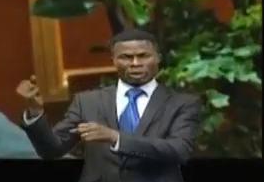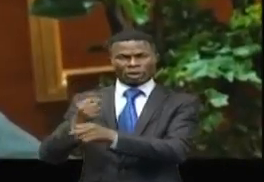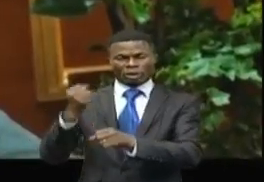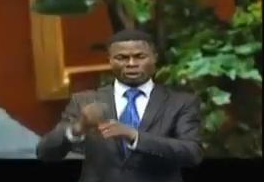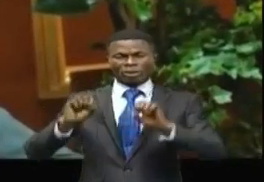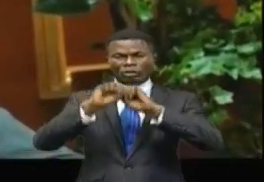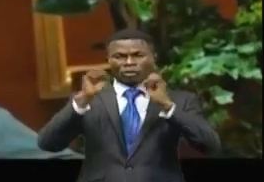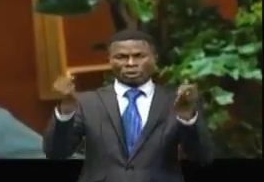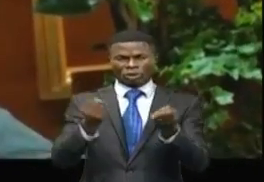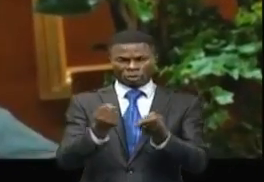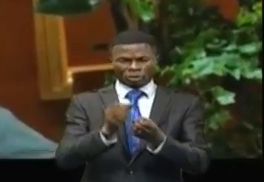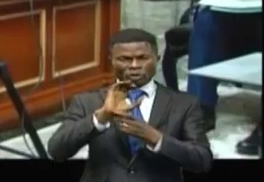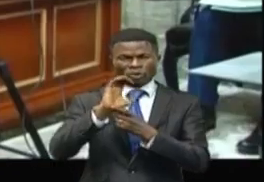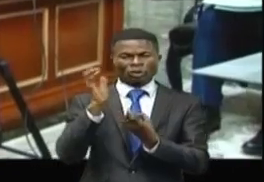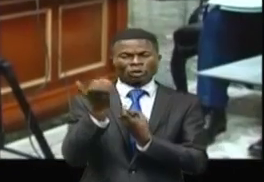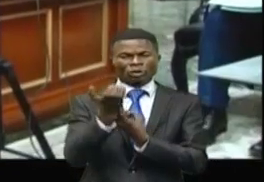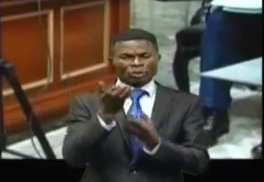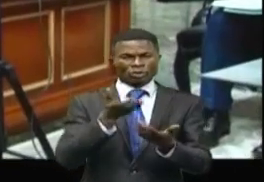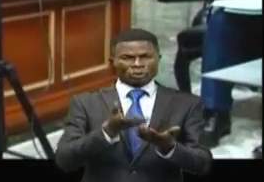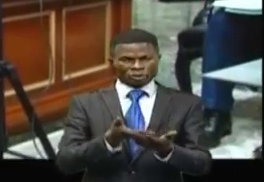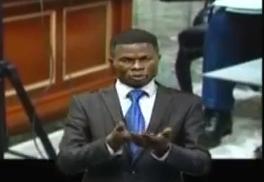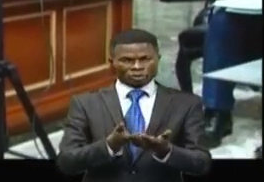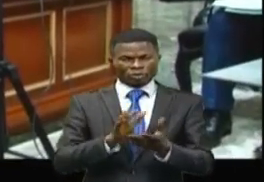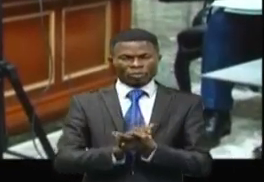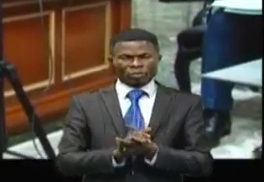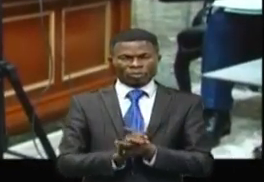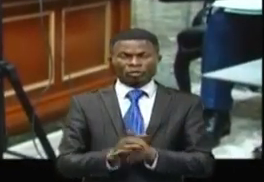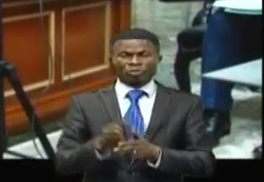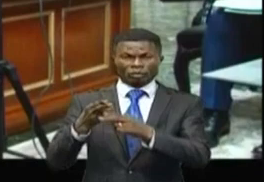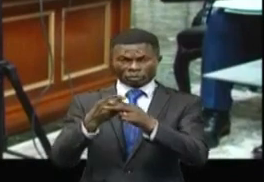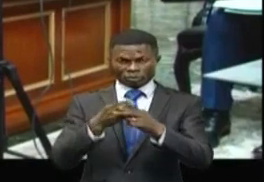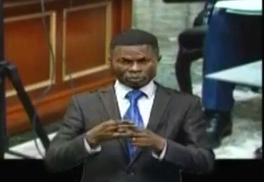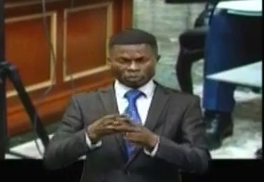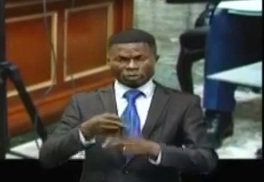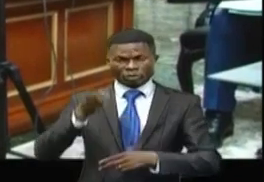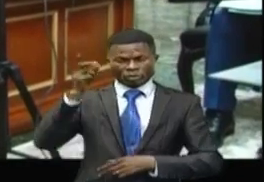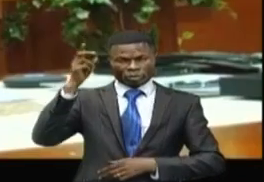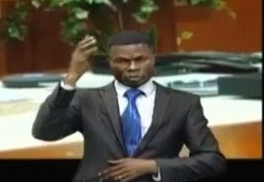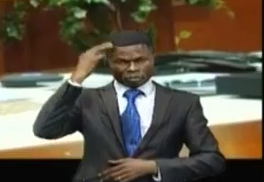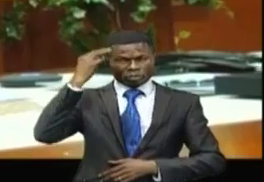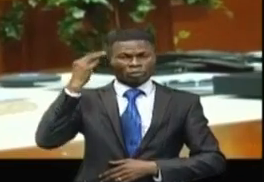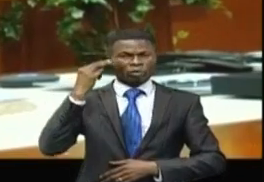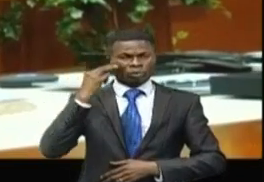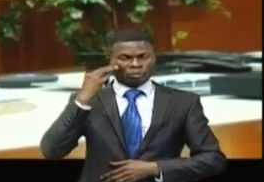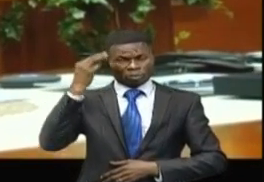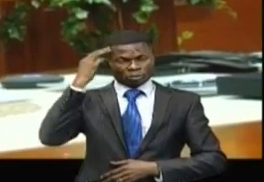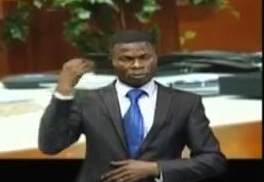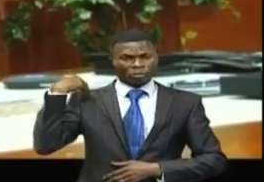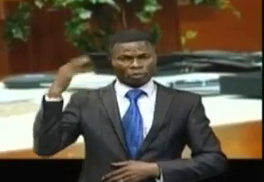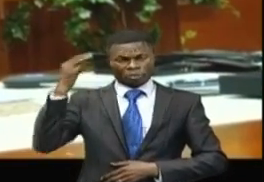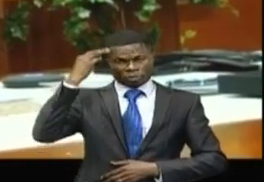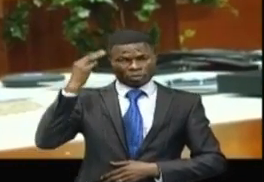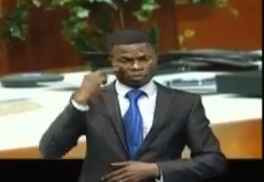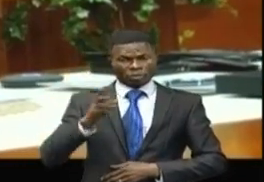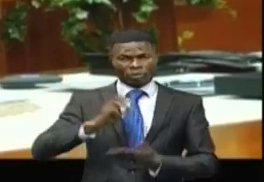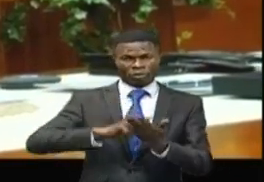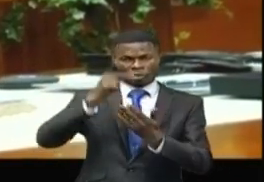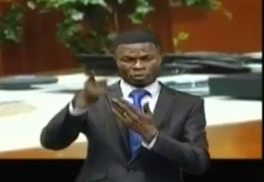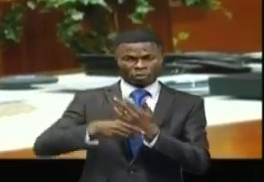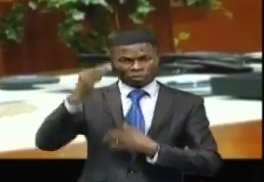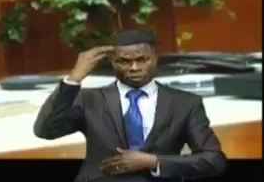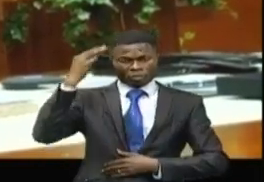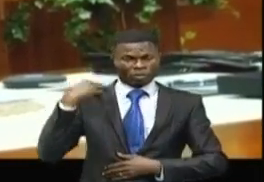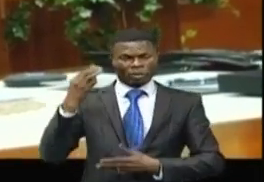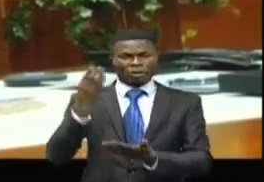structurant sous la supervision du premier ministre le ministre d'état ministre du plan et ministre d'état ministre du